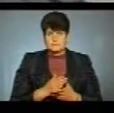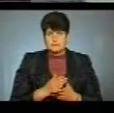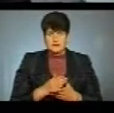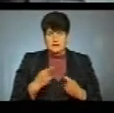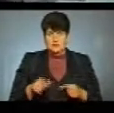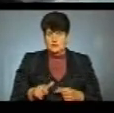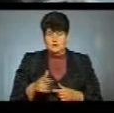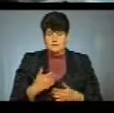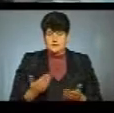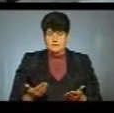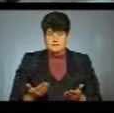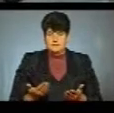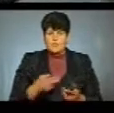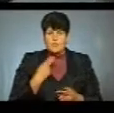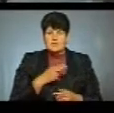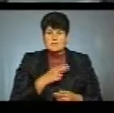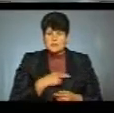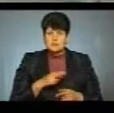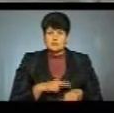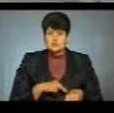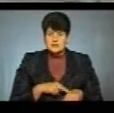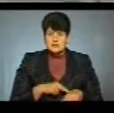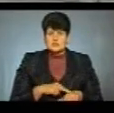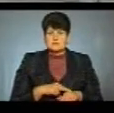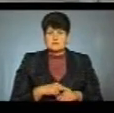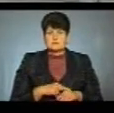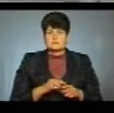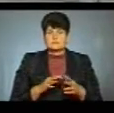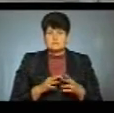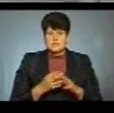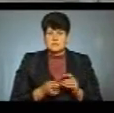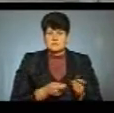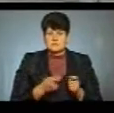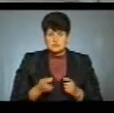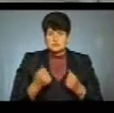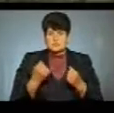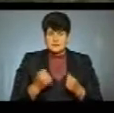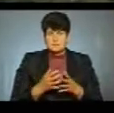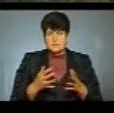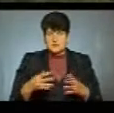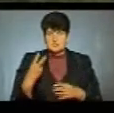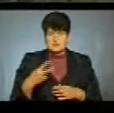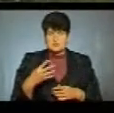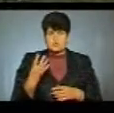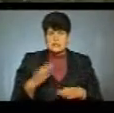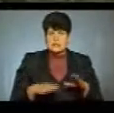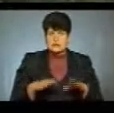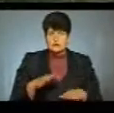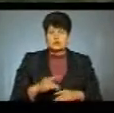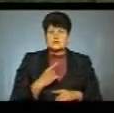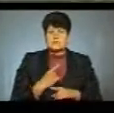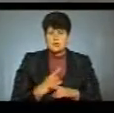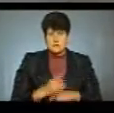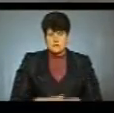інакшої дороги. За словами капітана поліції Ігоря Дереша, у населеному пункті перевозити вантаж вагою більше, ніж 24 тонни